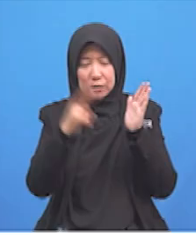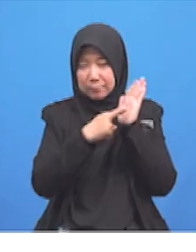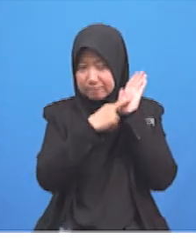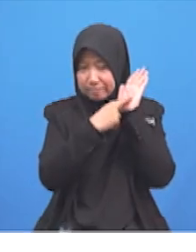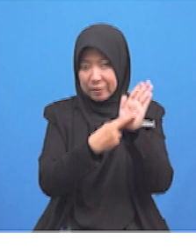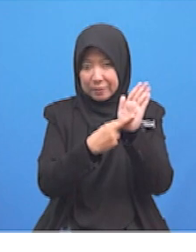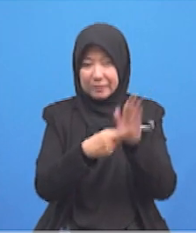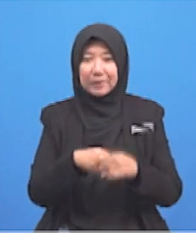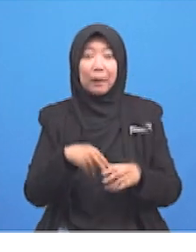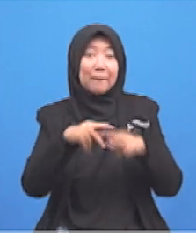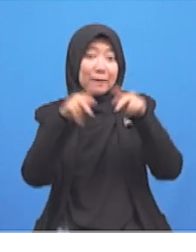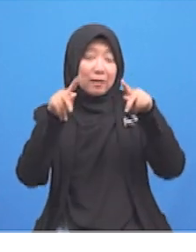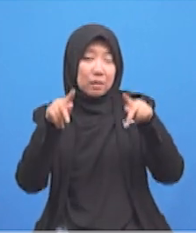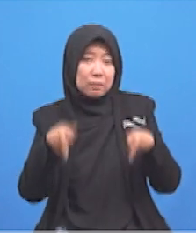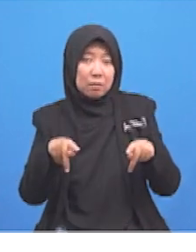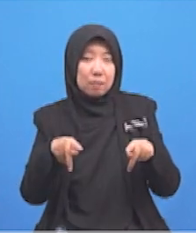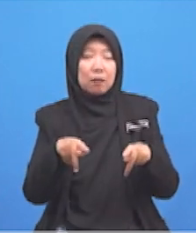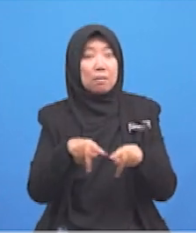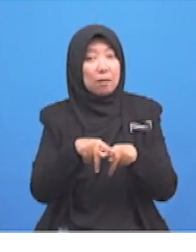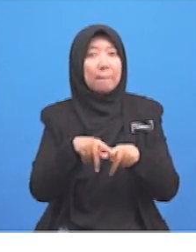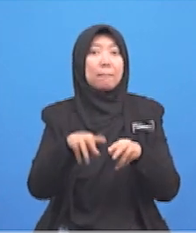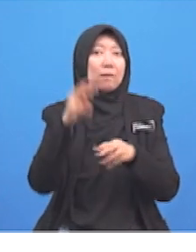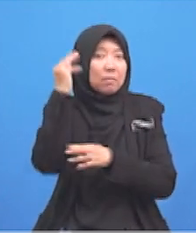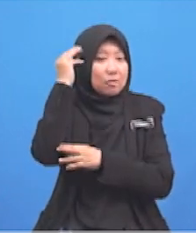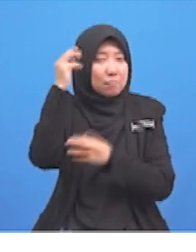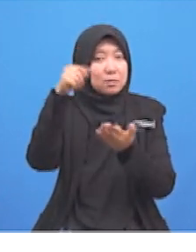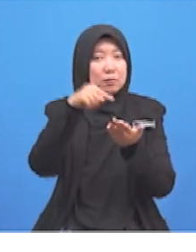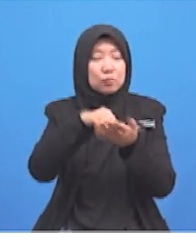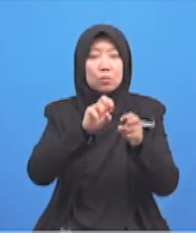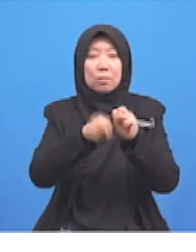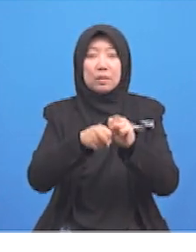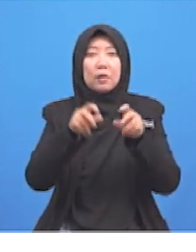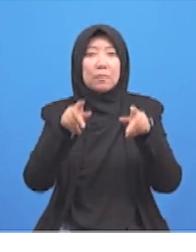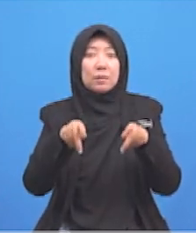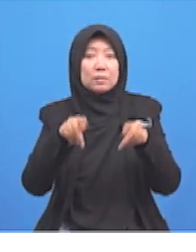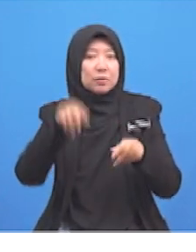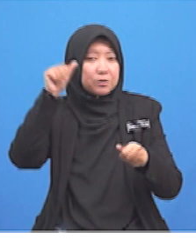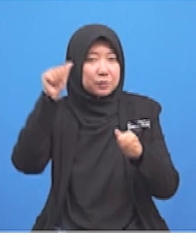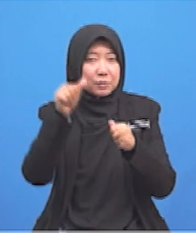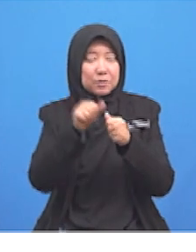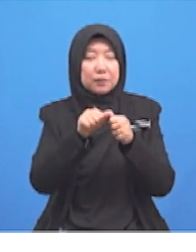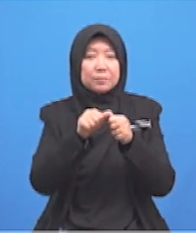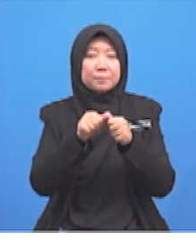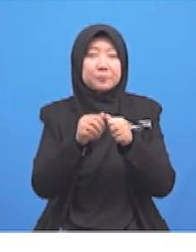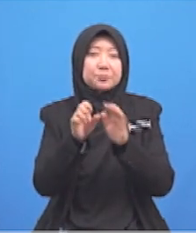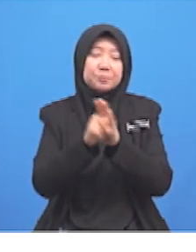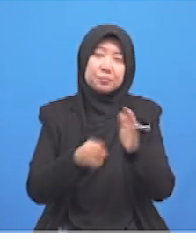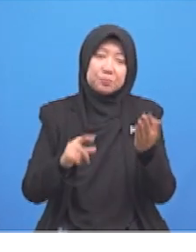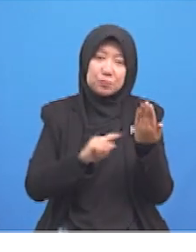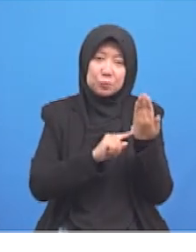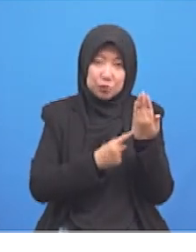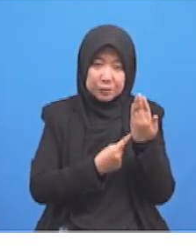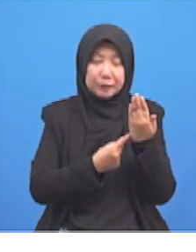kembali peta minda bulatan ini supaya kamu dapat mengingat kembali empat faktor yang menyebabkan